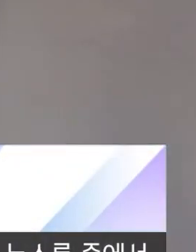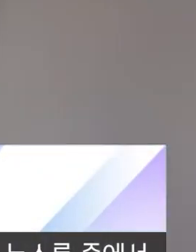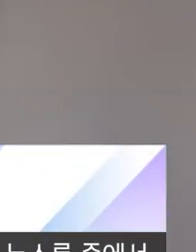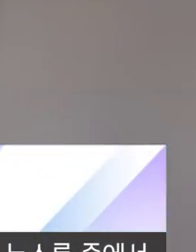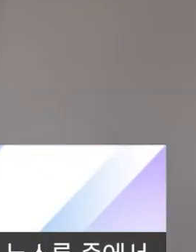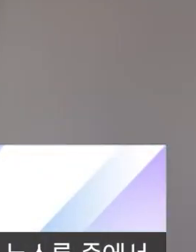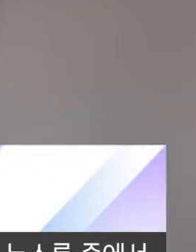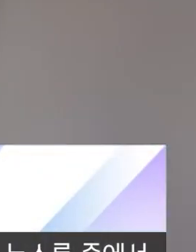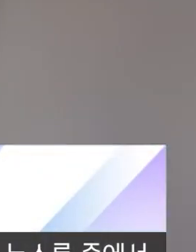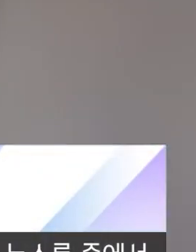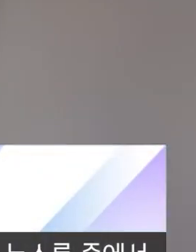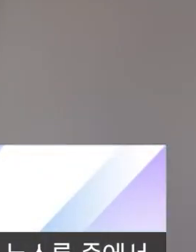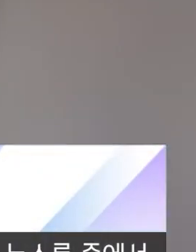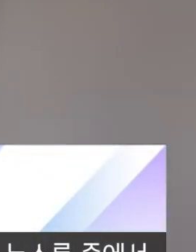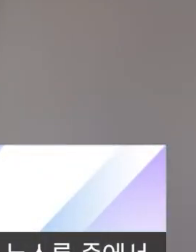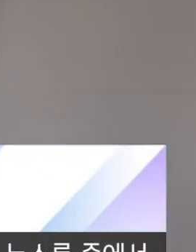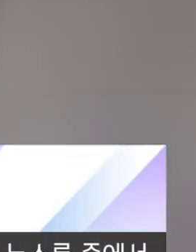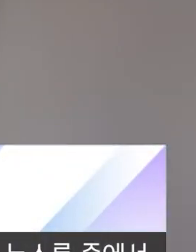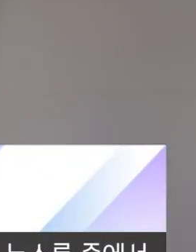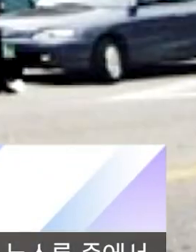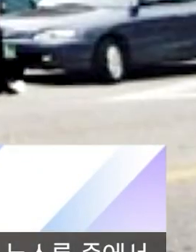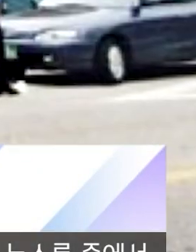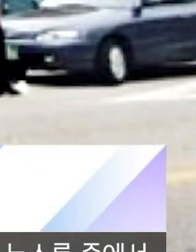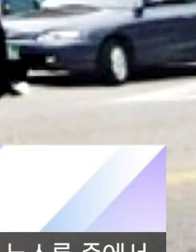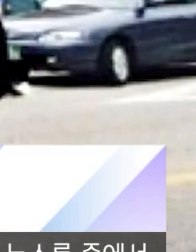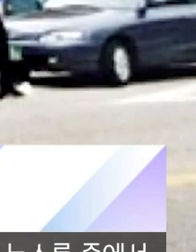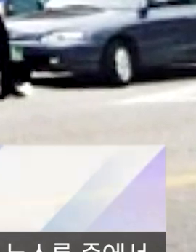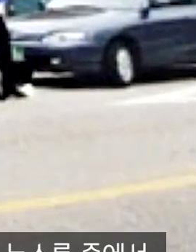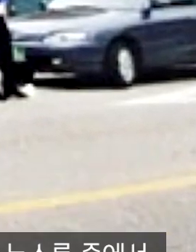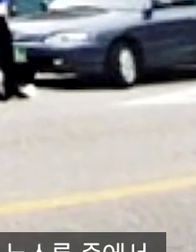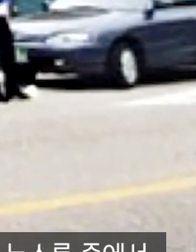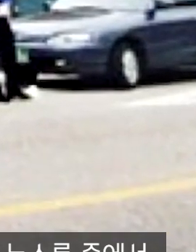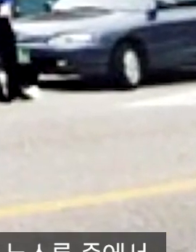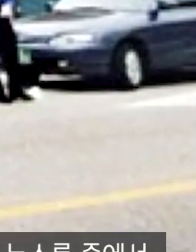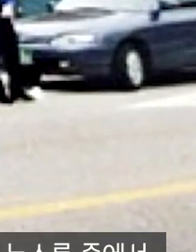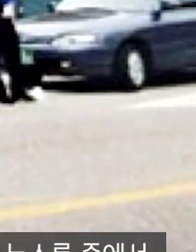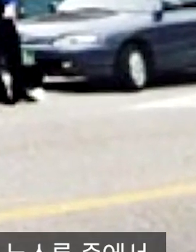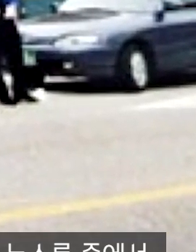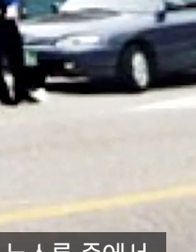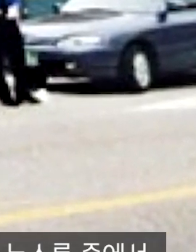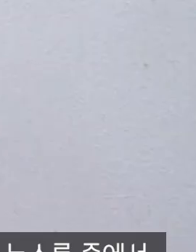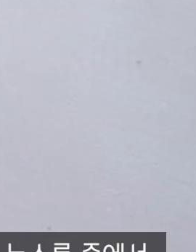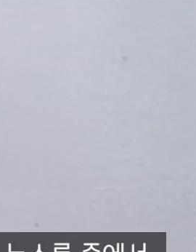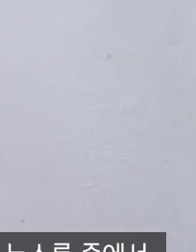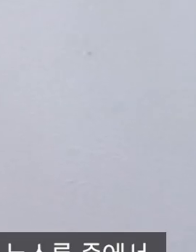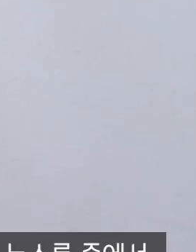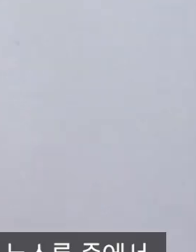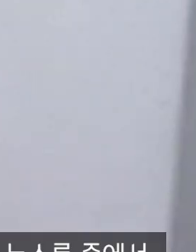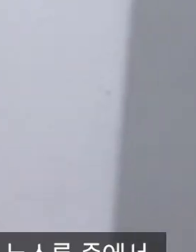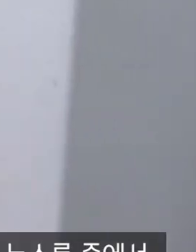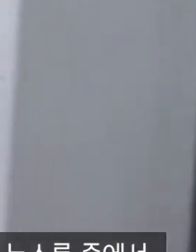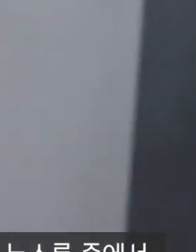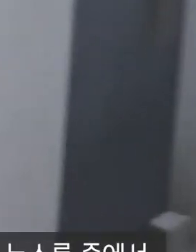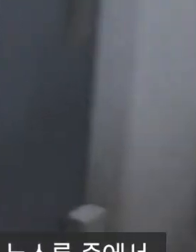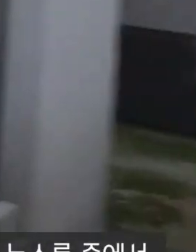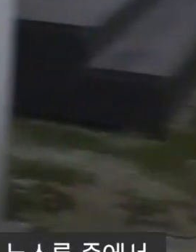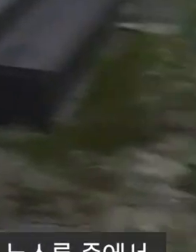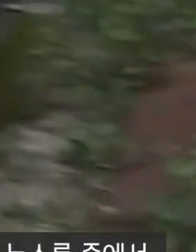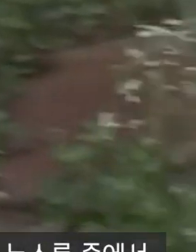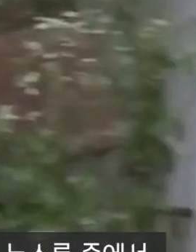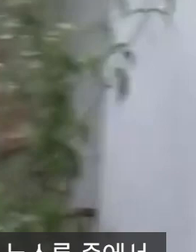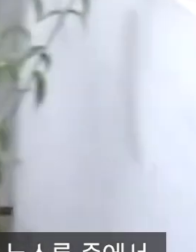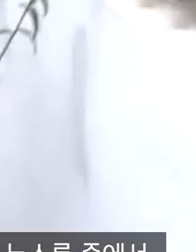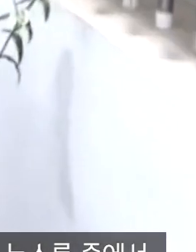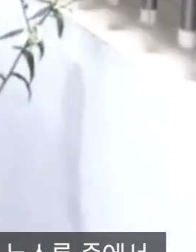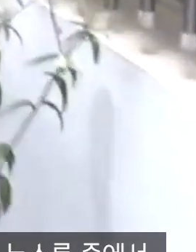총이었습니다. 흉기에 찔려 숨진 채 발견됐고 권총이 사라졌습니다. 21년 전 경찰관이 살해됐던 파출소입니다.